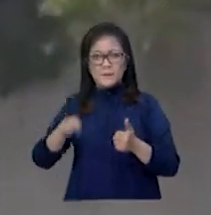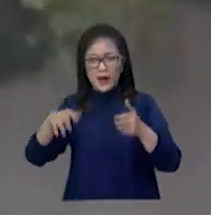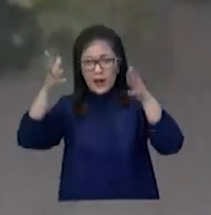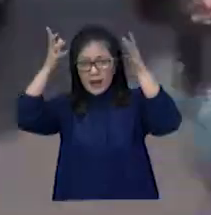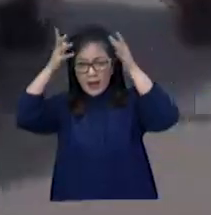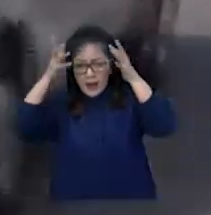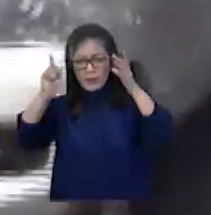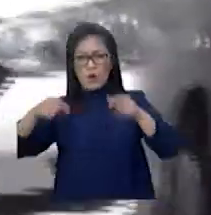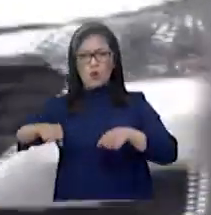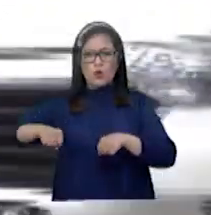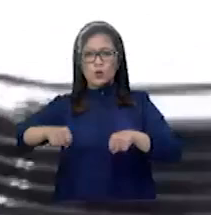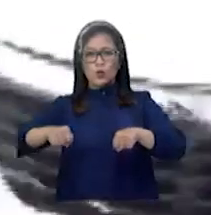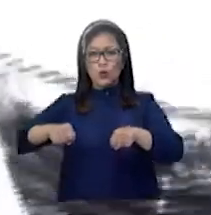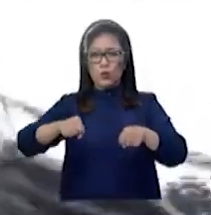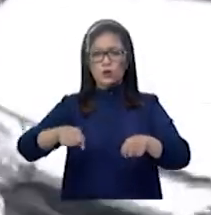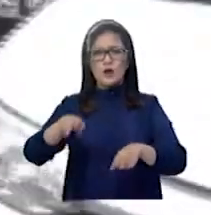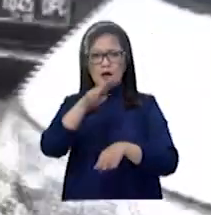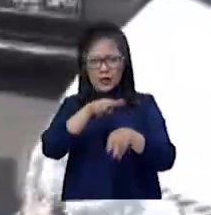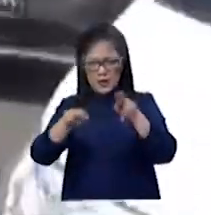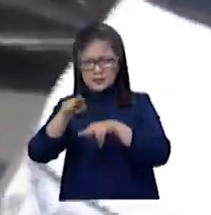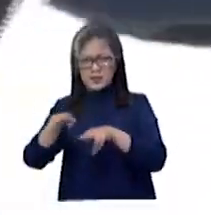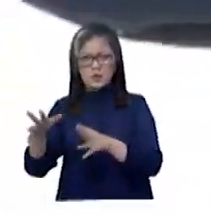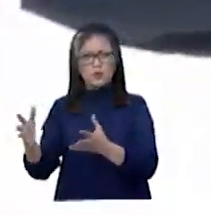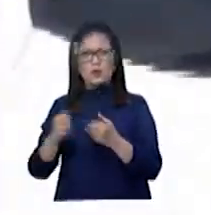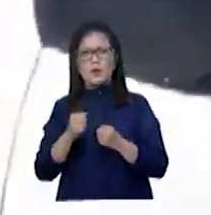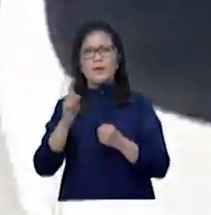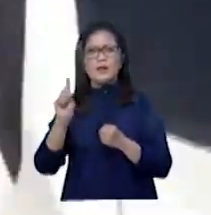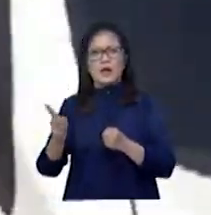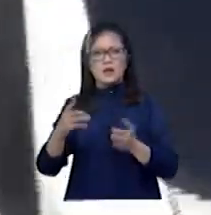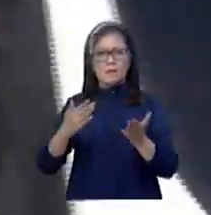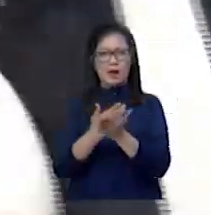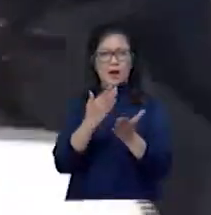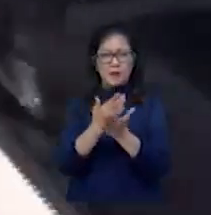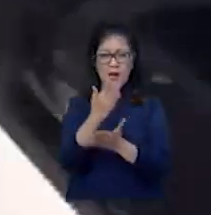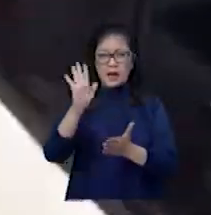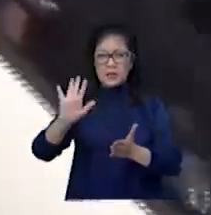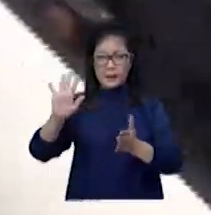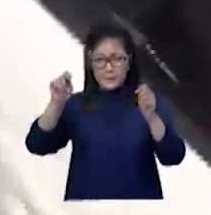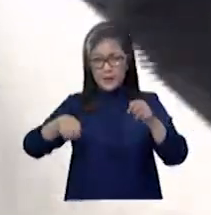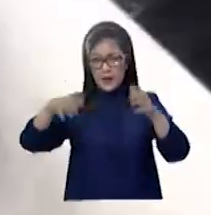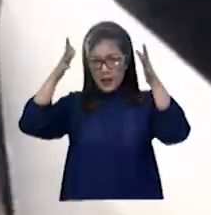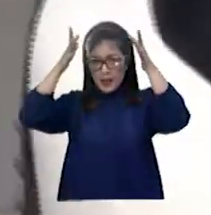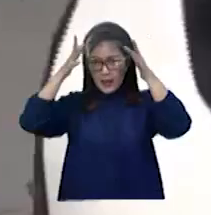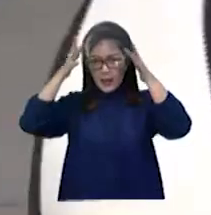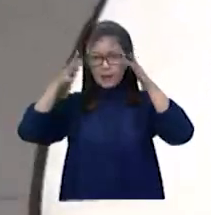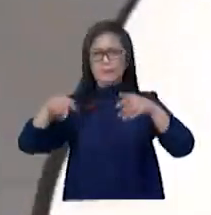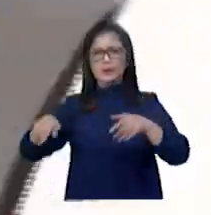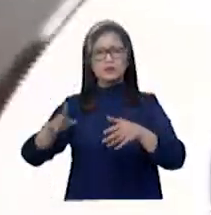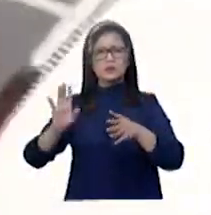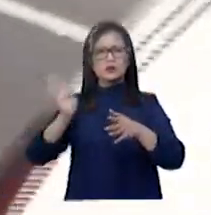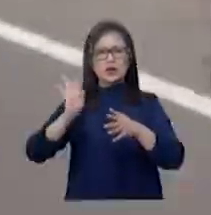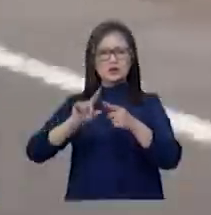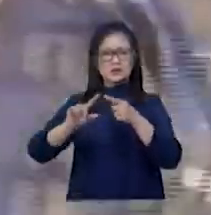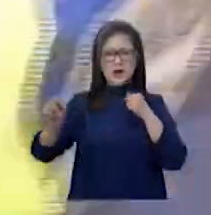berkendara. Dalam razia ini, petugas mendapati beberapa pengendara motor yang tidak memakai helm dengan dalih berkendara tidak jauh dari